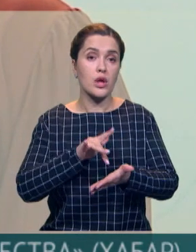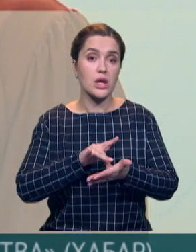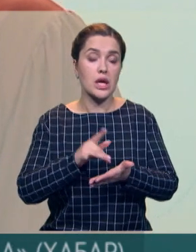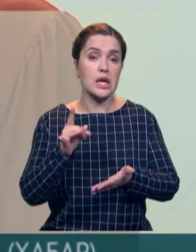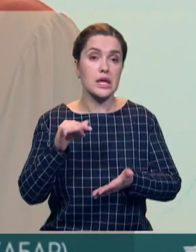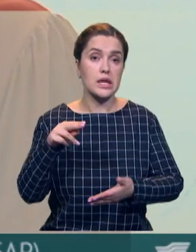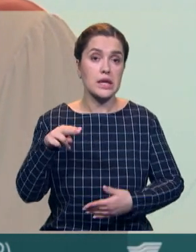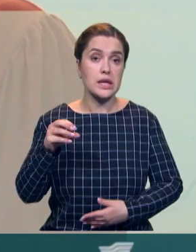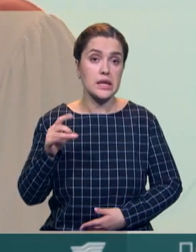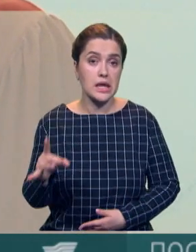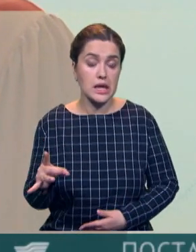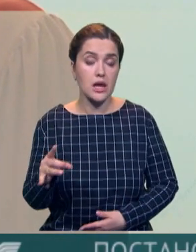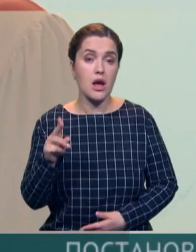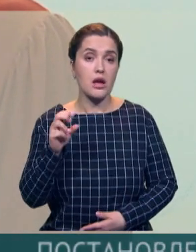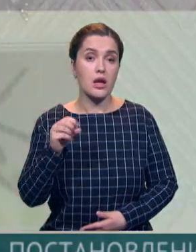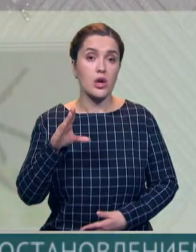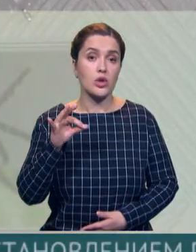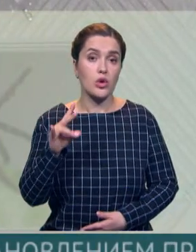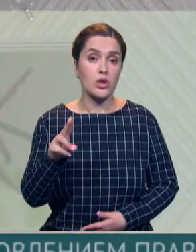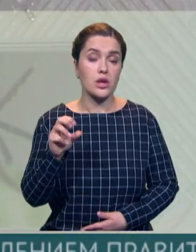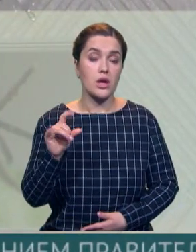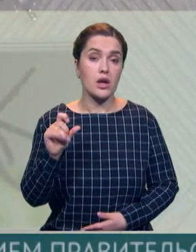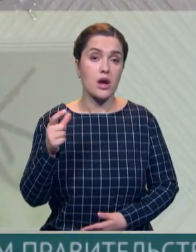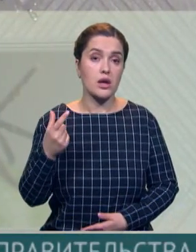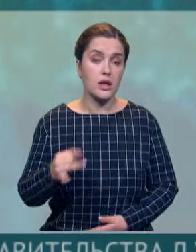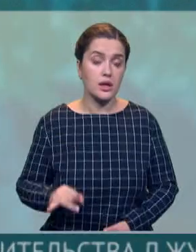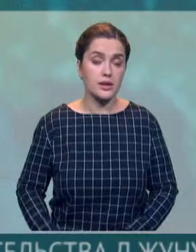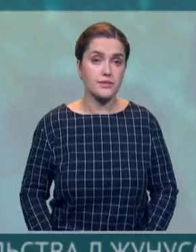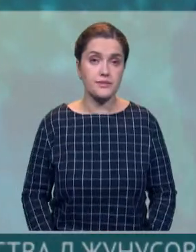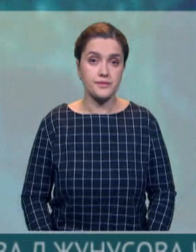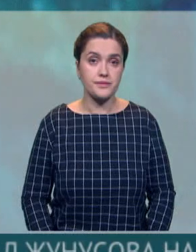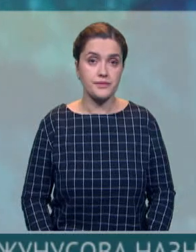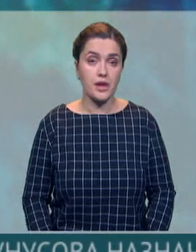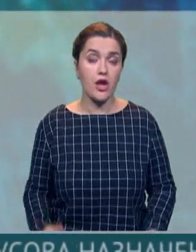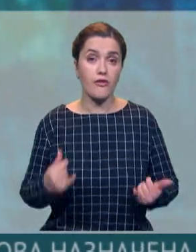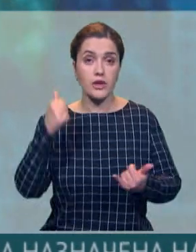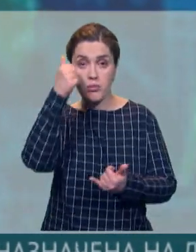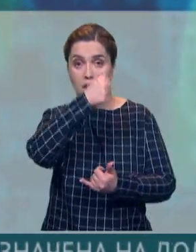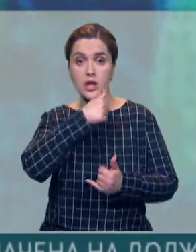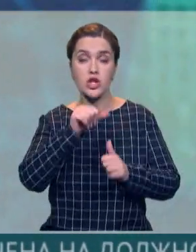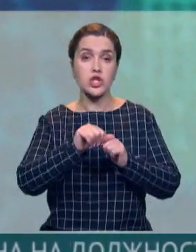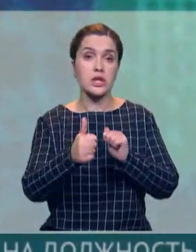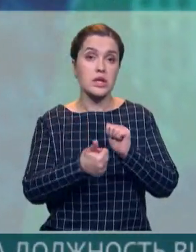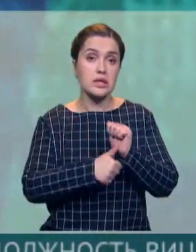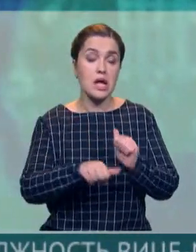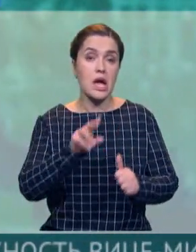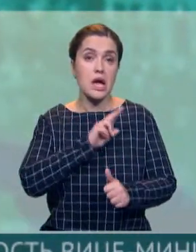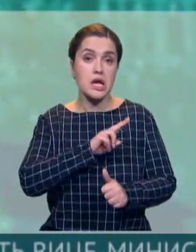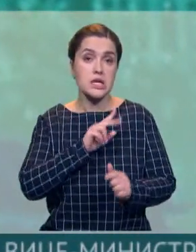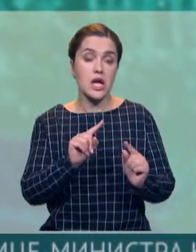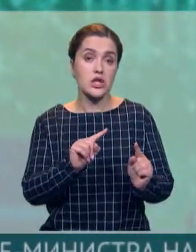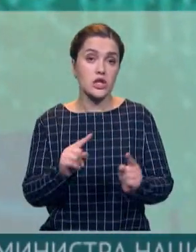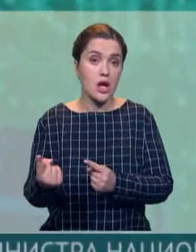Ридера, Катон-Карагайского района, Заряновского района. В этом году 16 должностных